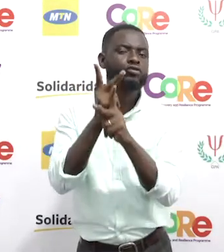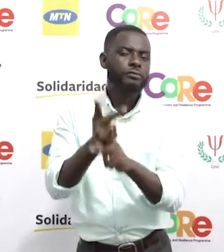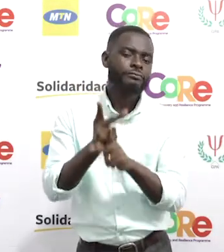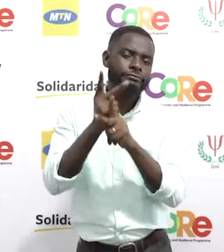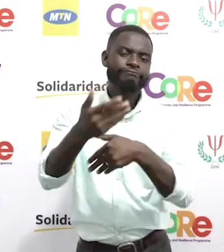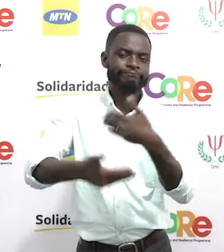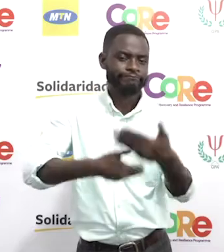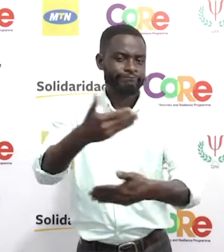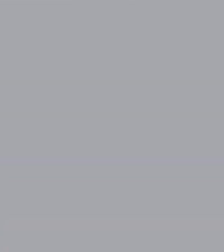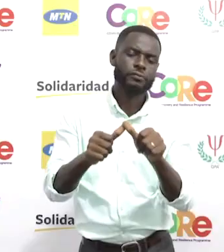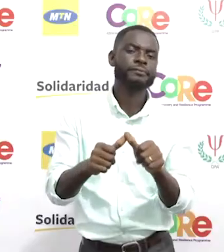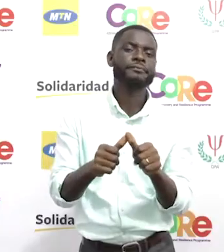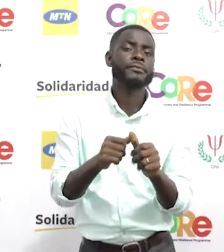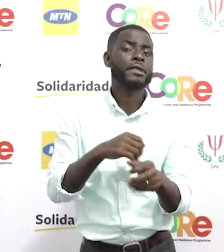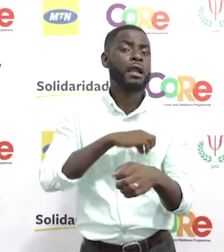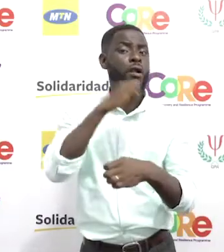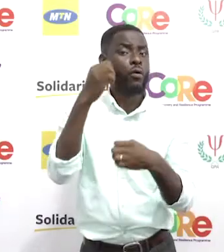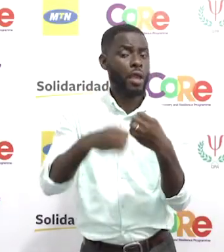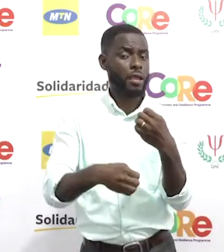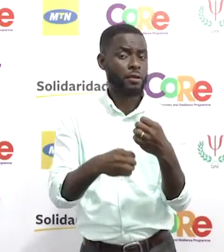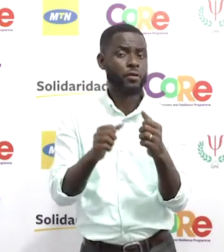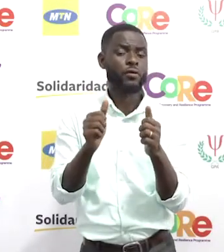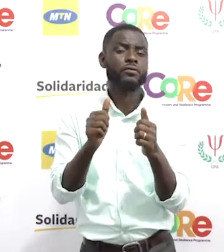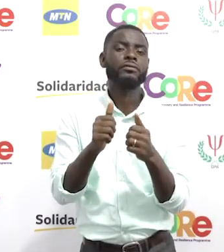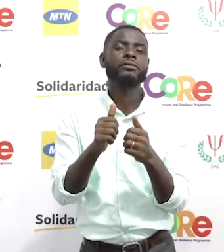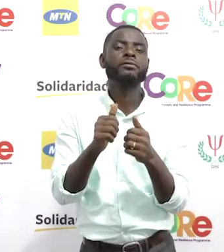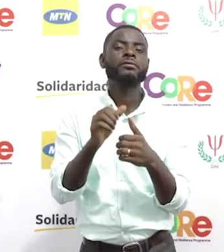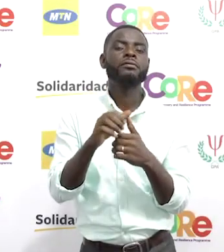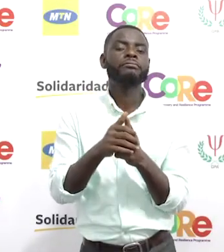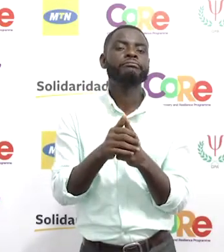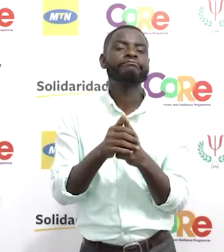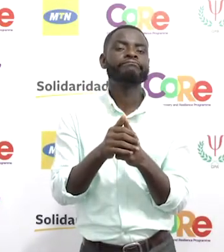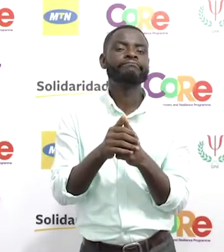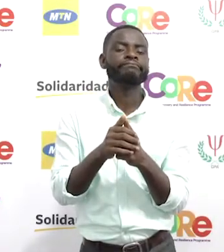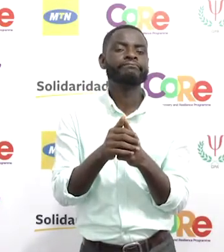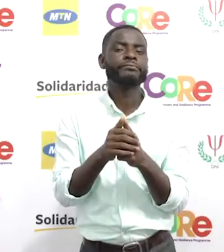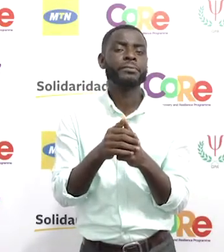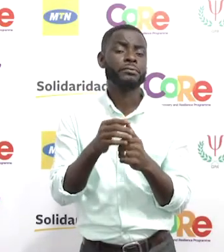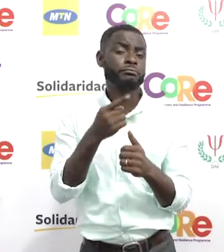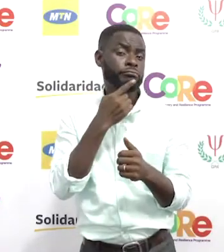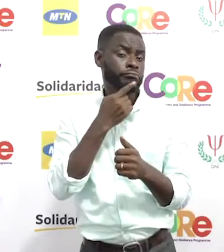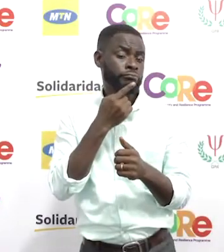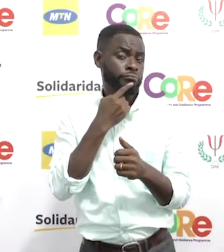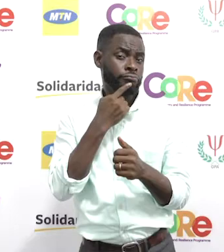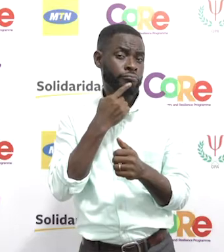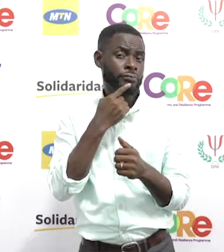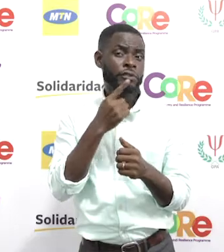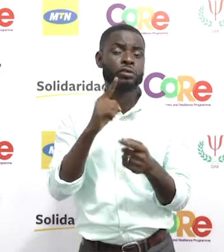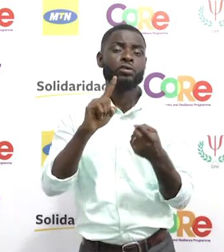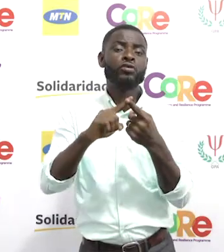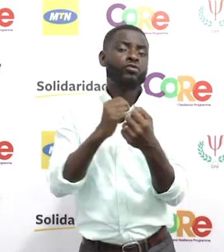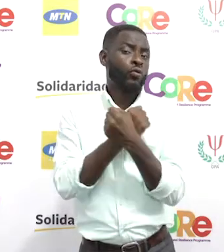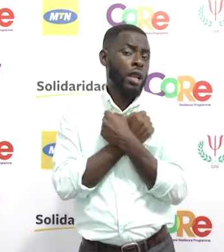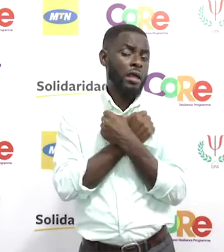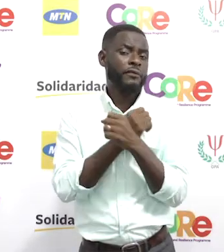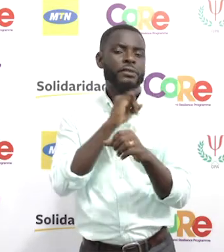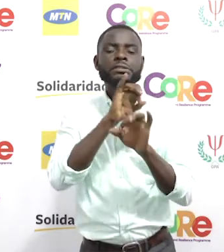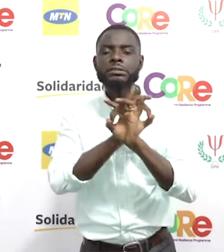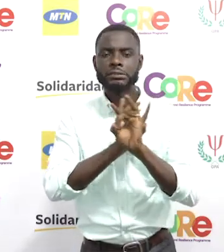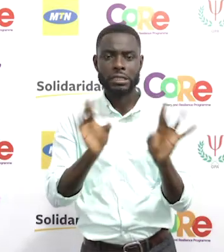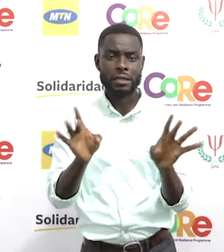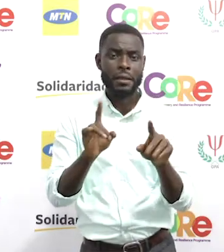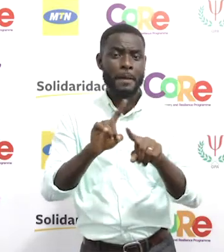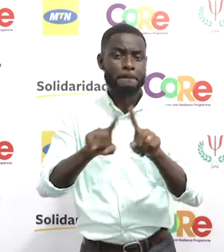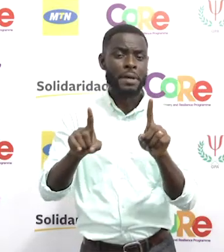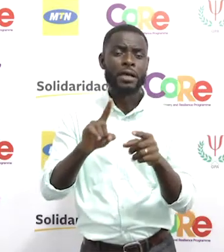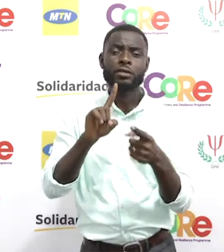Mamuna, ke ti tolis yue mone nike. Kaji o sumo mokuwe, je noko ni. Shikaji a sumo buwe, noko